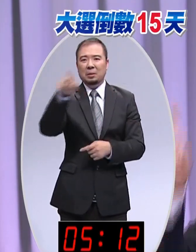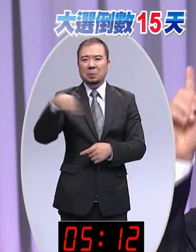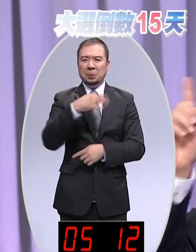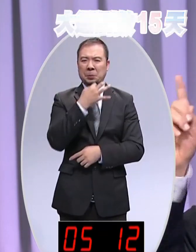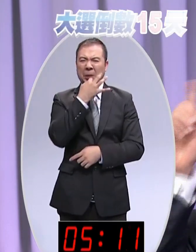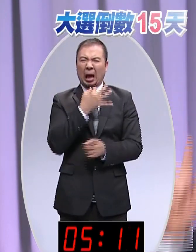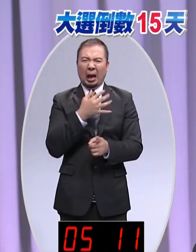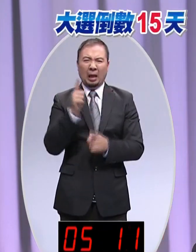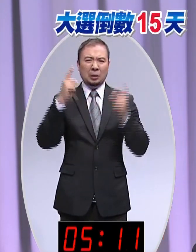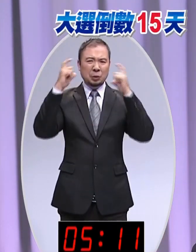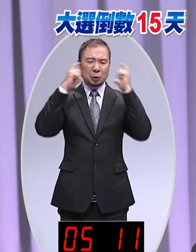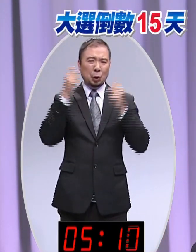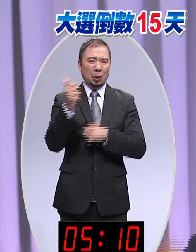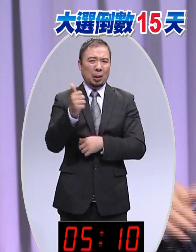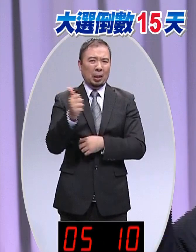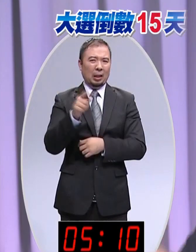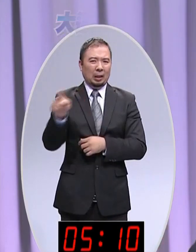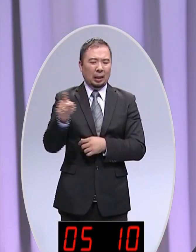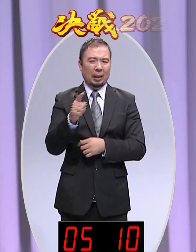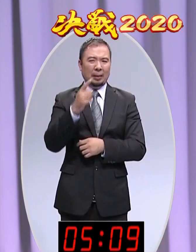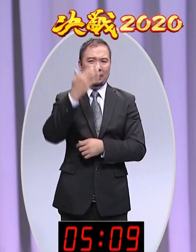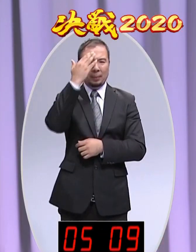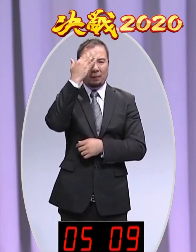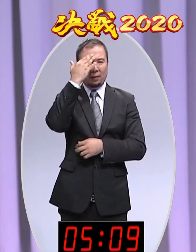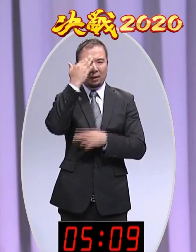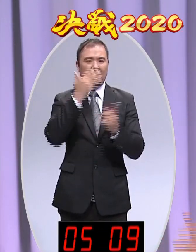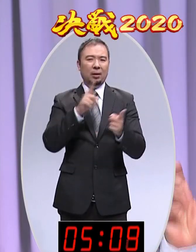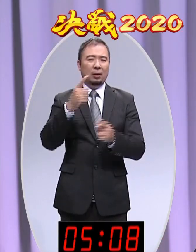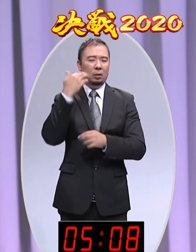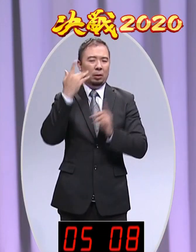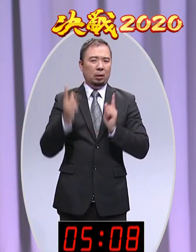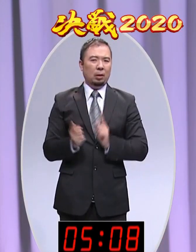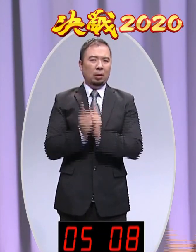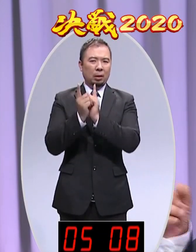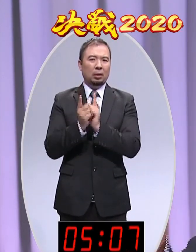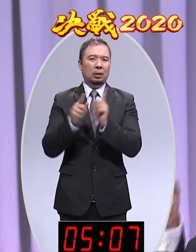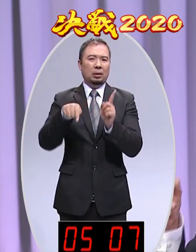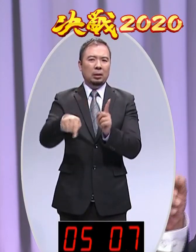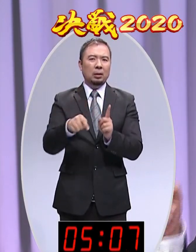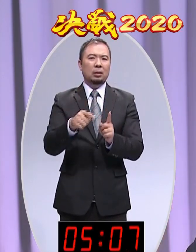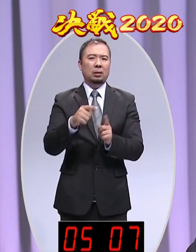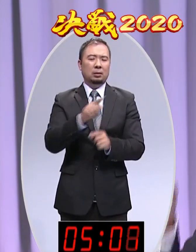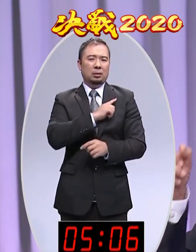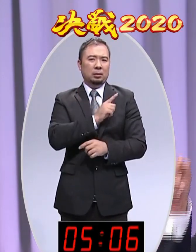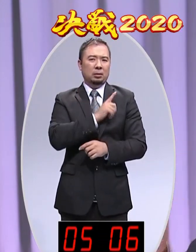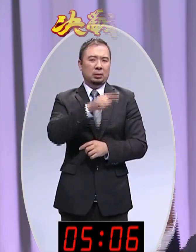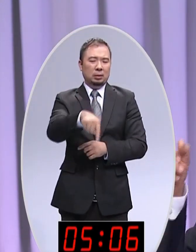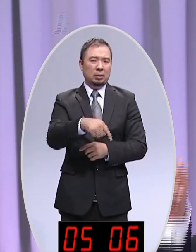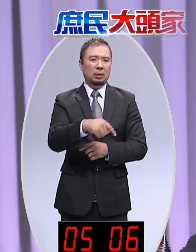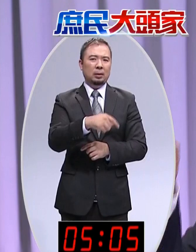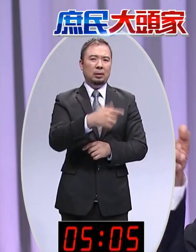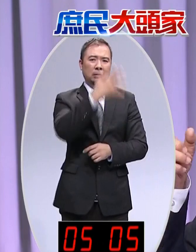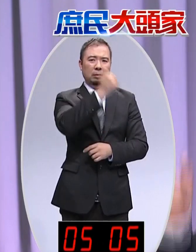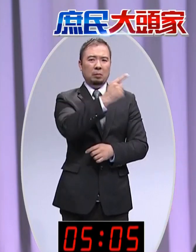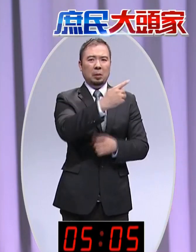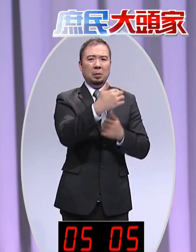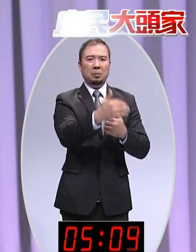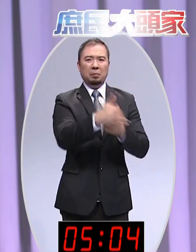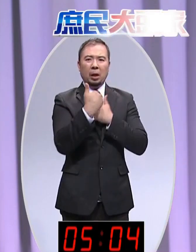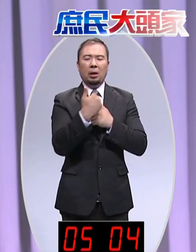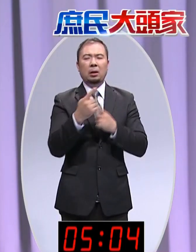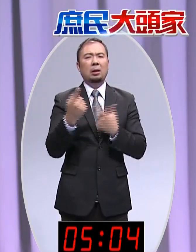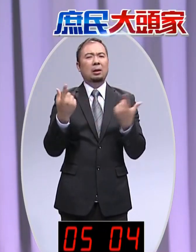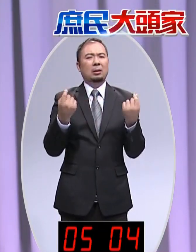以免他那位老板会把他换掉。同样是小气和没有度